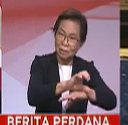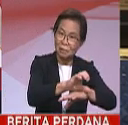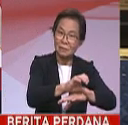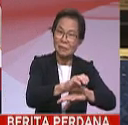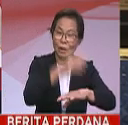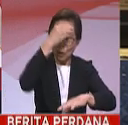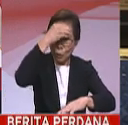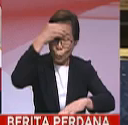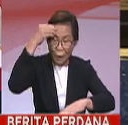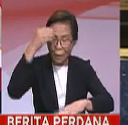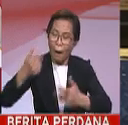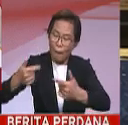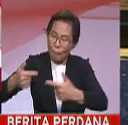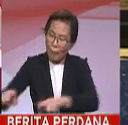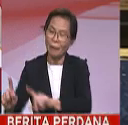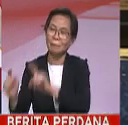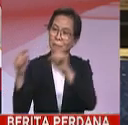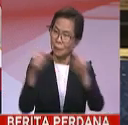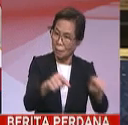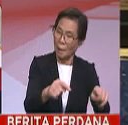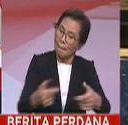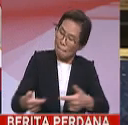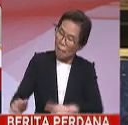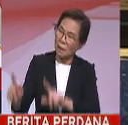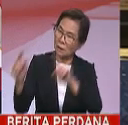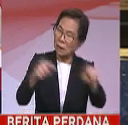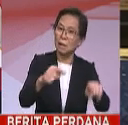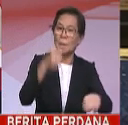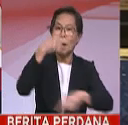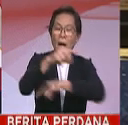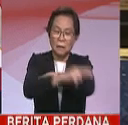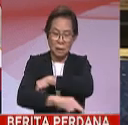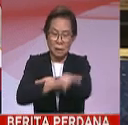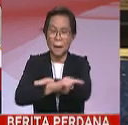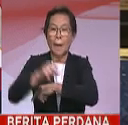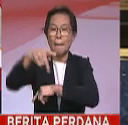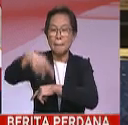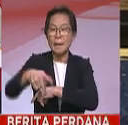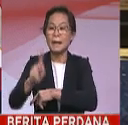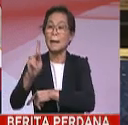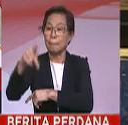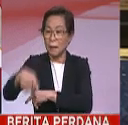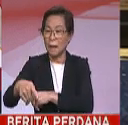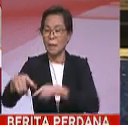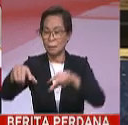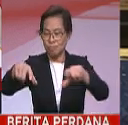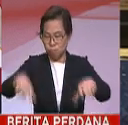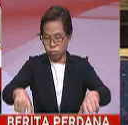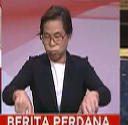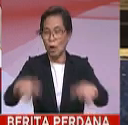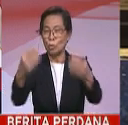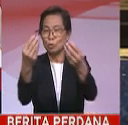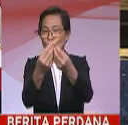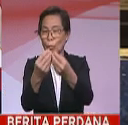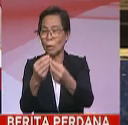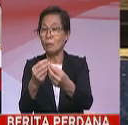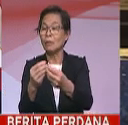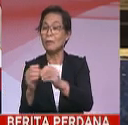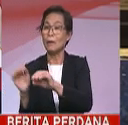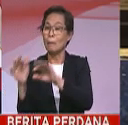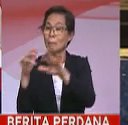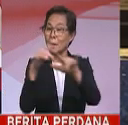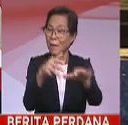hadir. Inilah di negeri yang dilaksanakan PKP dengan jumlah maksimumnya